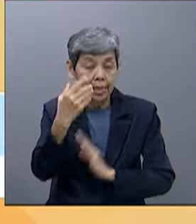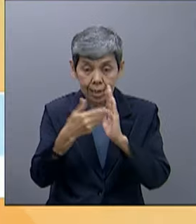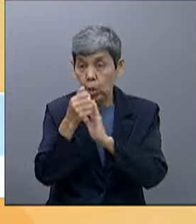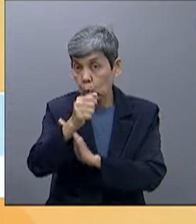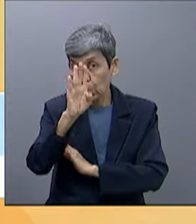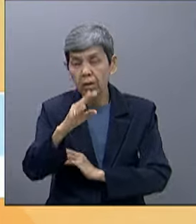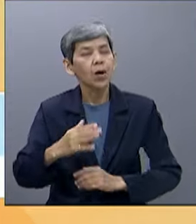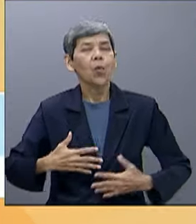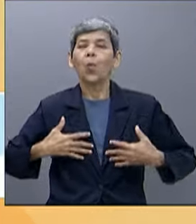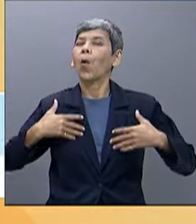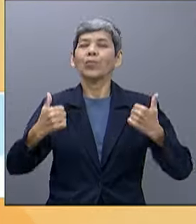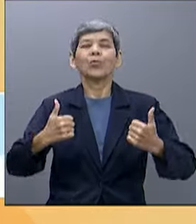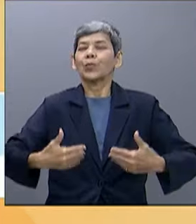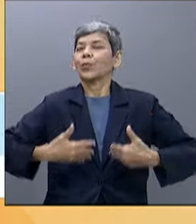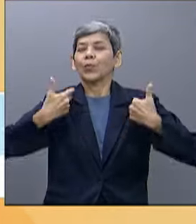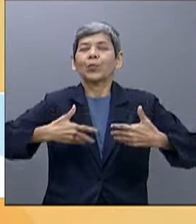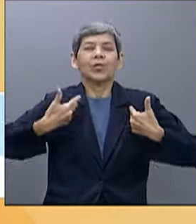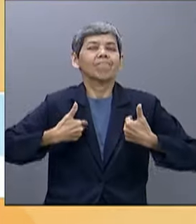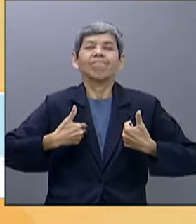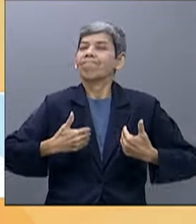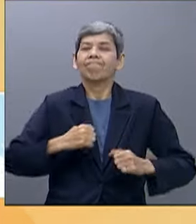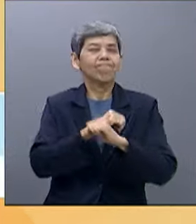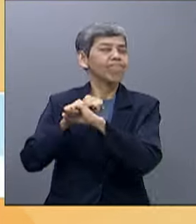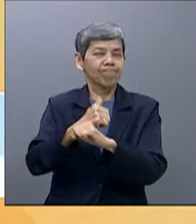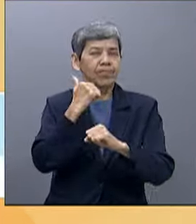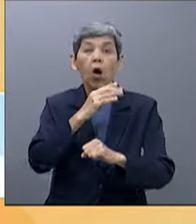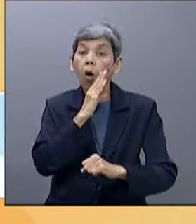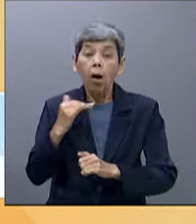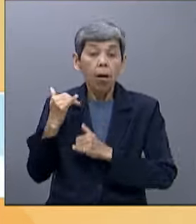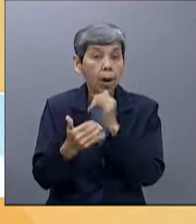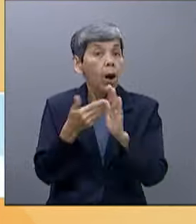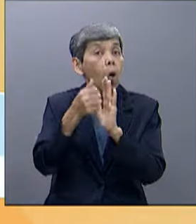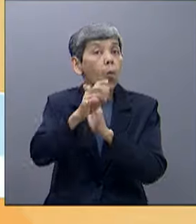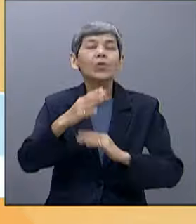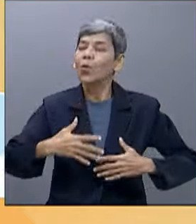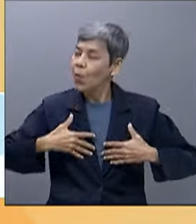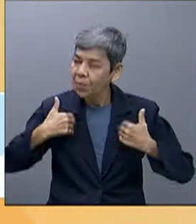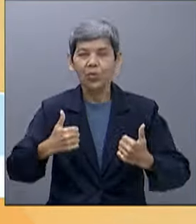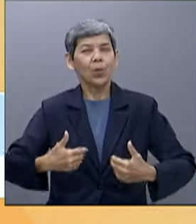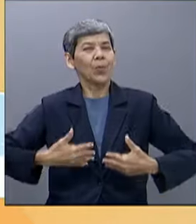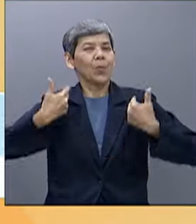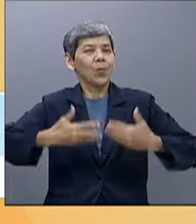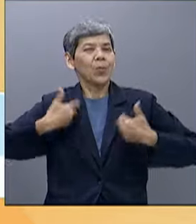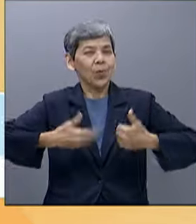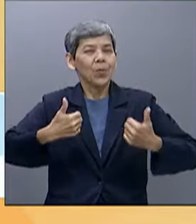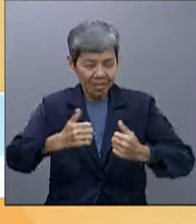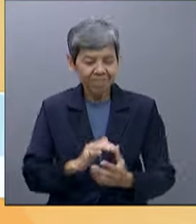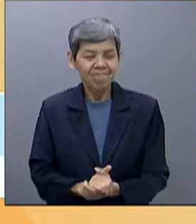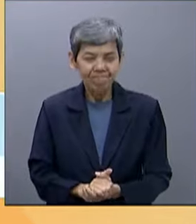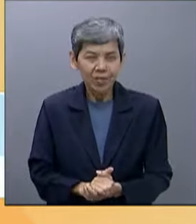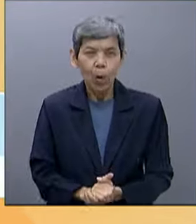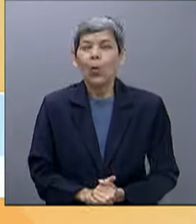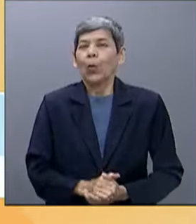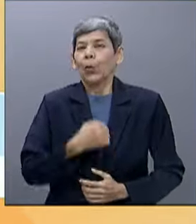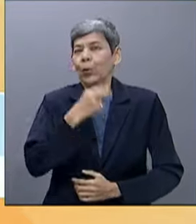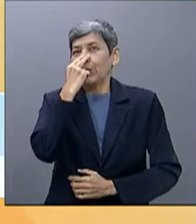าจังหวัดอุบลมีความสุขสนุกและปลอดภัยครับเรามั่นใจครับท่านมาที่อุบลจะต้องมีความสุขสนุกและก็ปลอดภัยกลับบ้านด้วยครับ โอ้โหแ